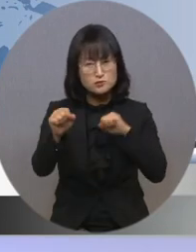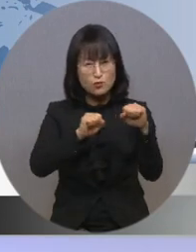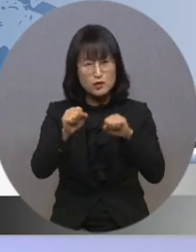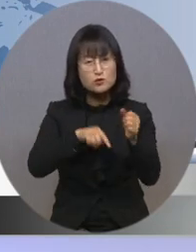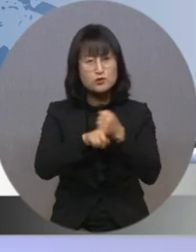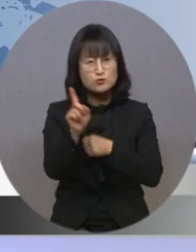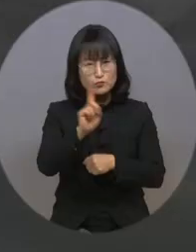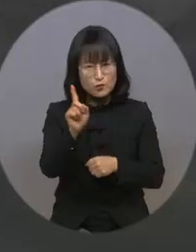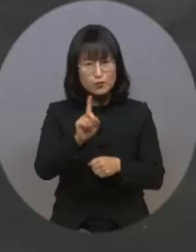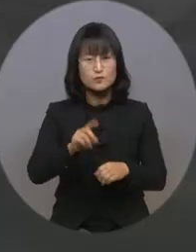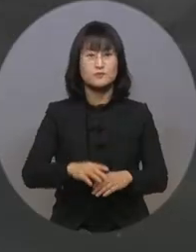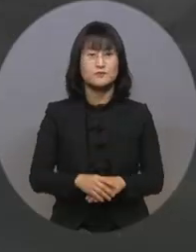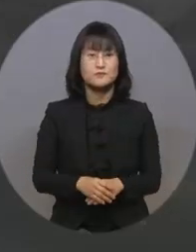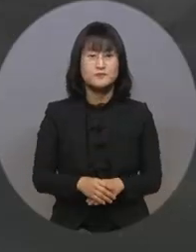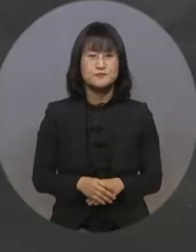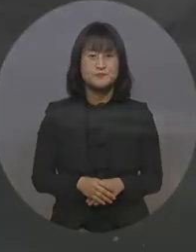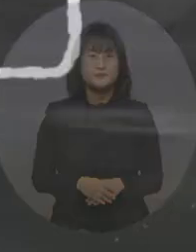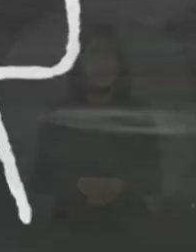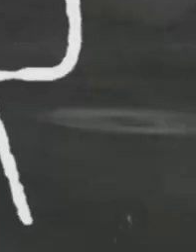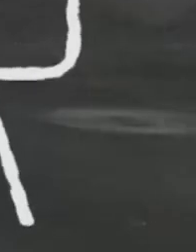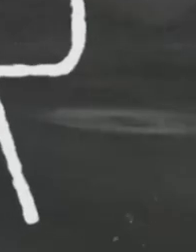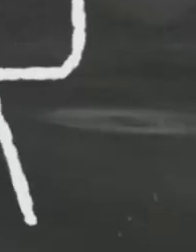들어봤습니다.